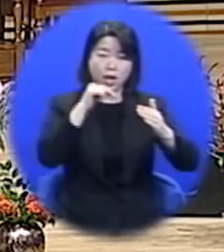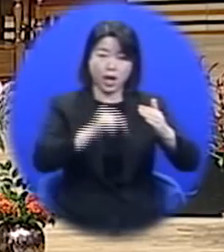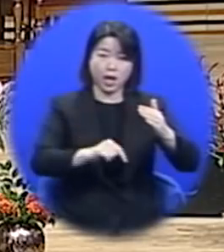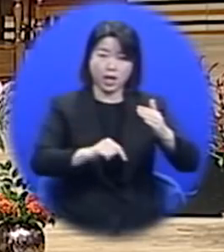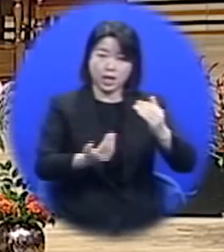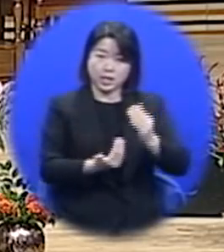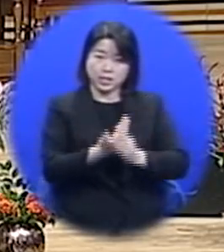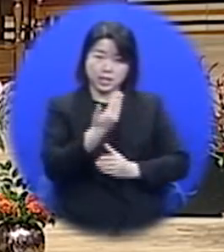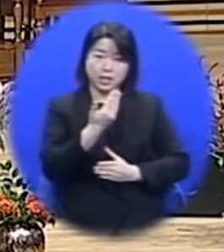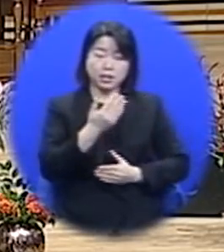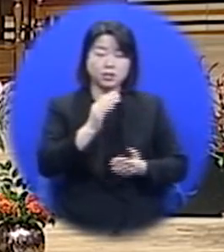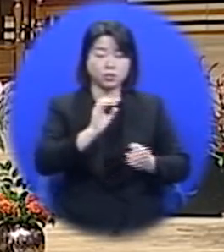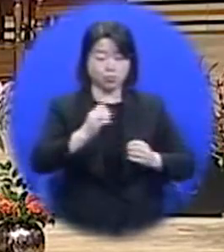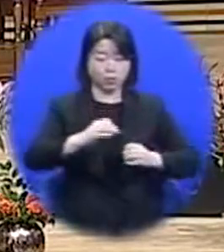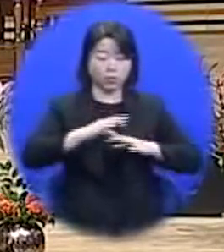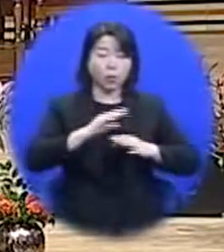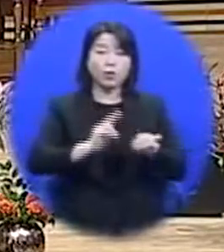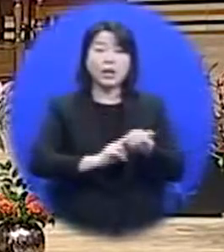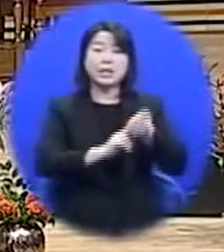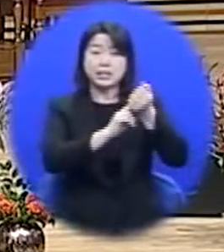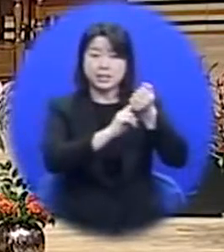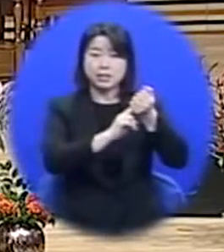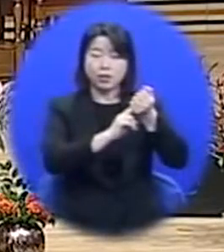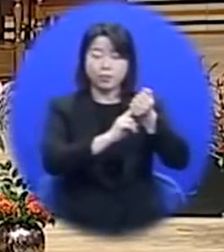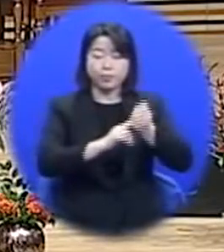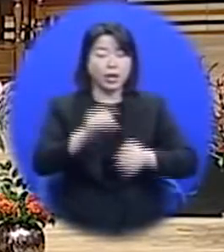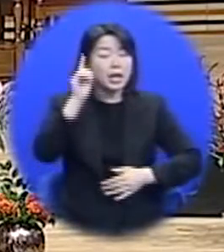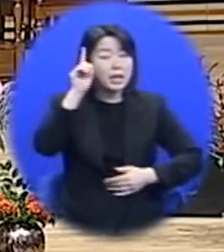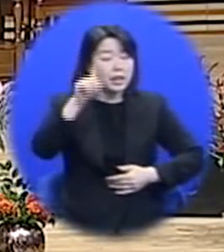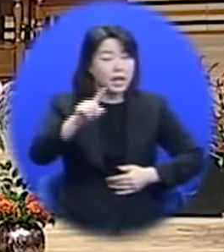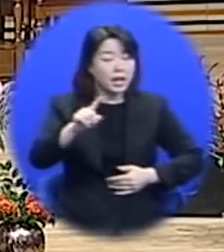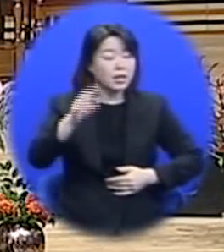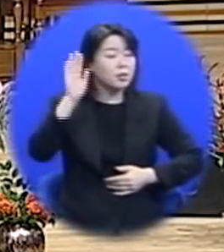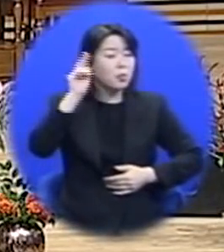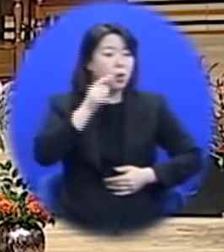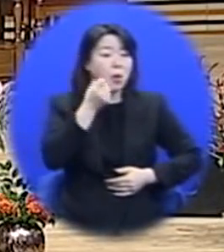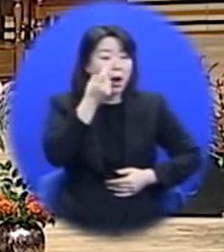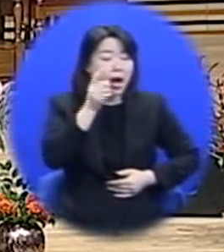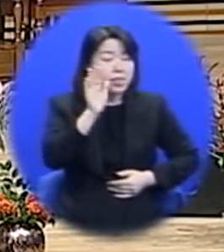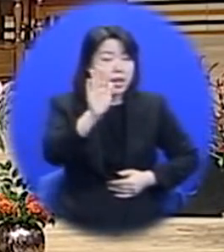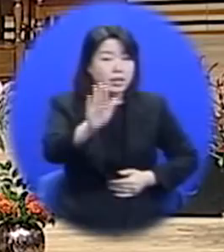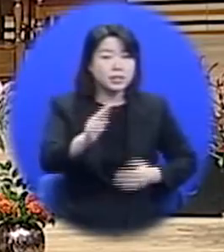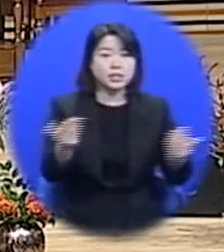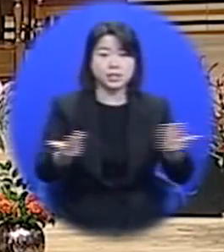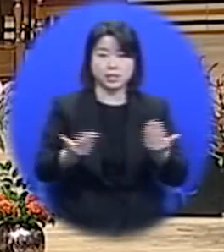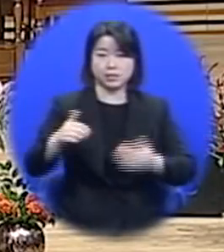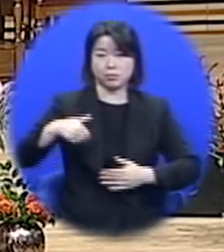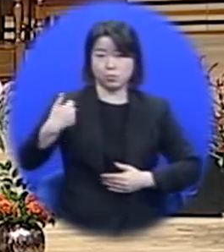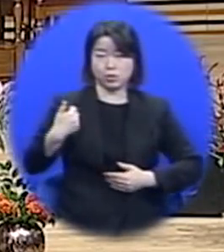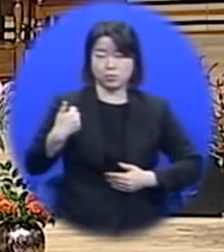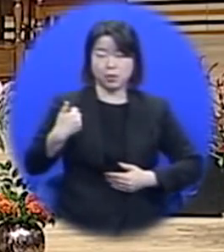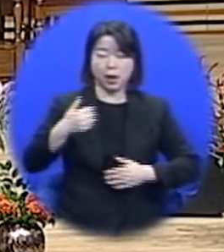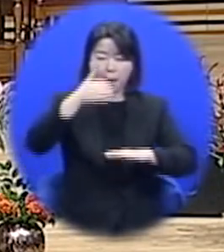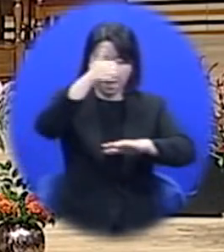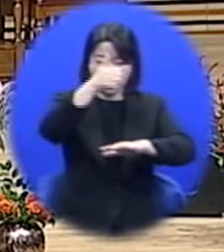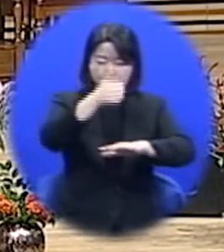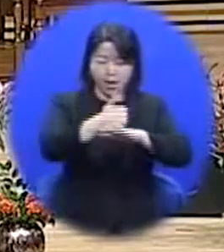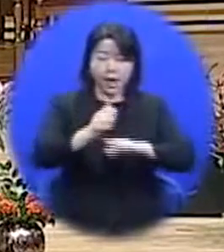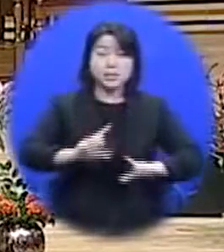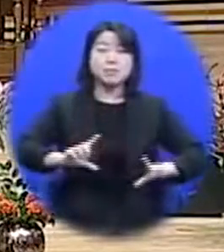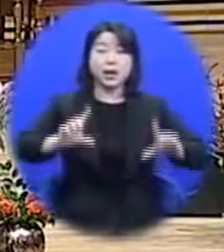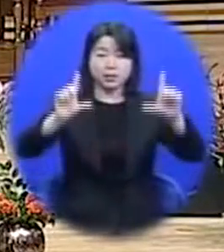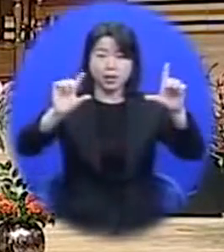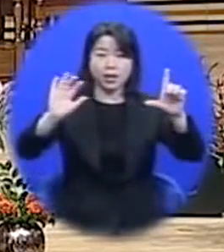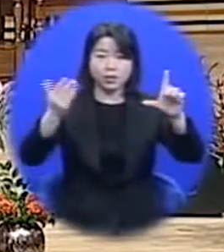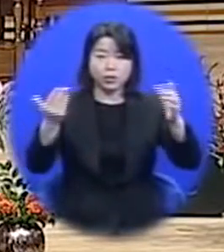기적이 내일 일은 모르고 한달 뒤에 일은 몰라도 마지막 날될 일은 분명하게 아는